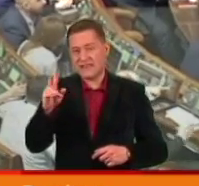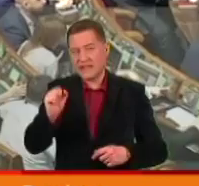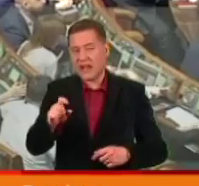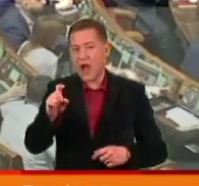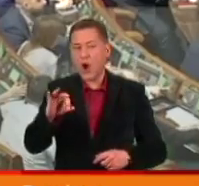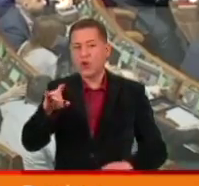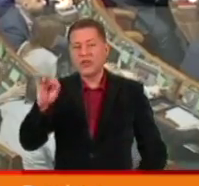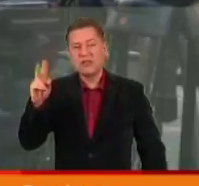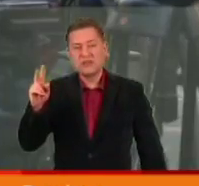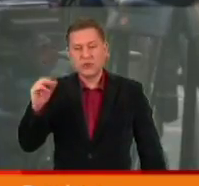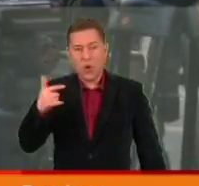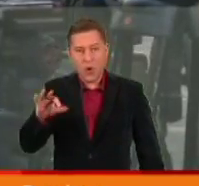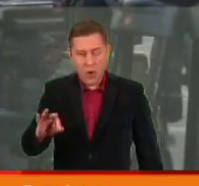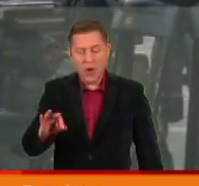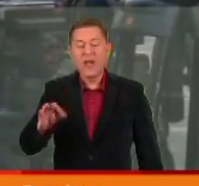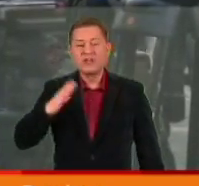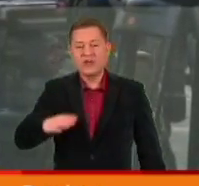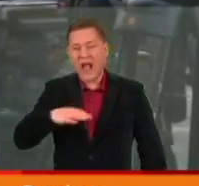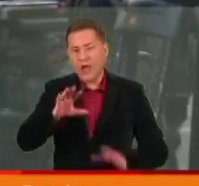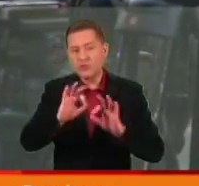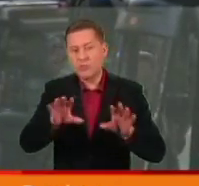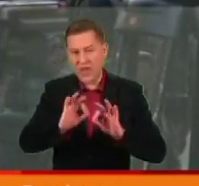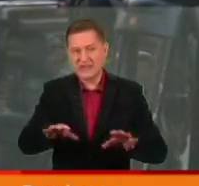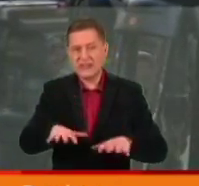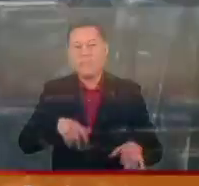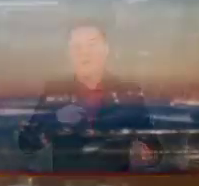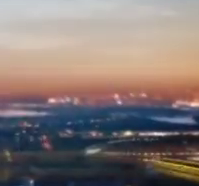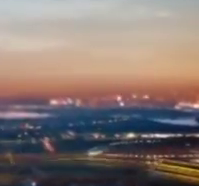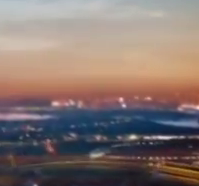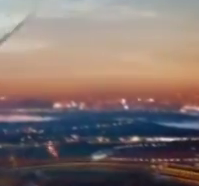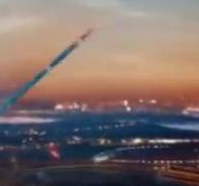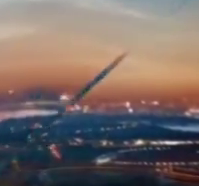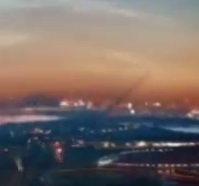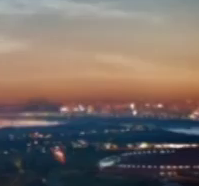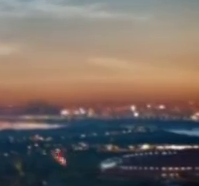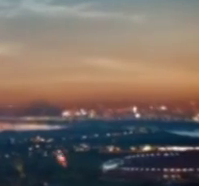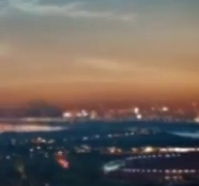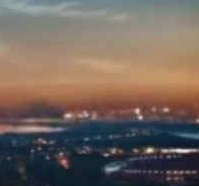із поясненнями в парламенті. Олена Лунькова, Сергій Сивко, програма «Вікна», СТБ.